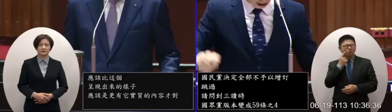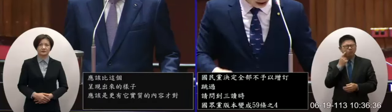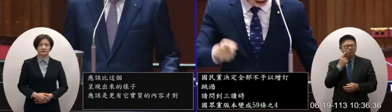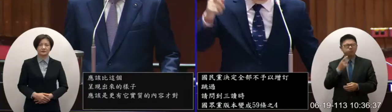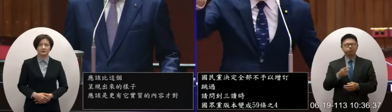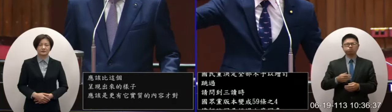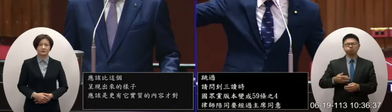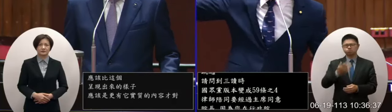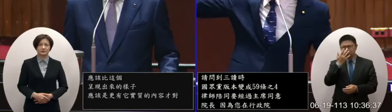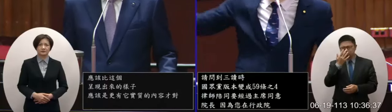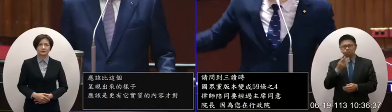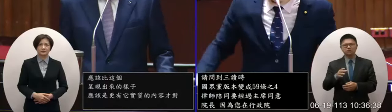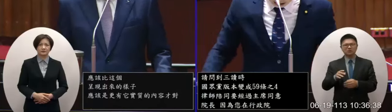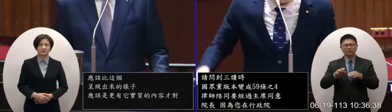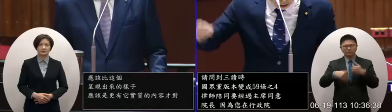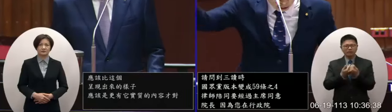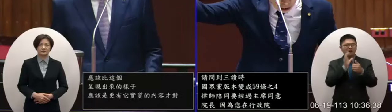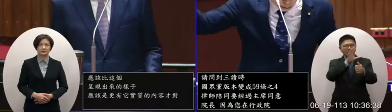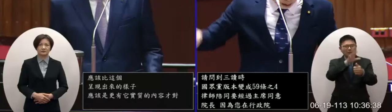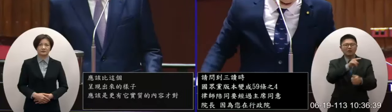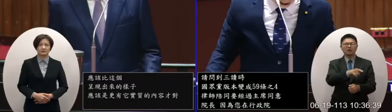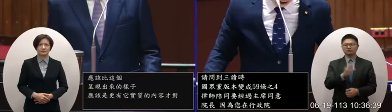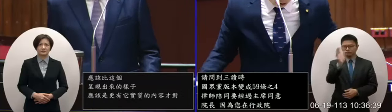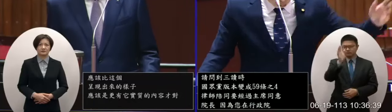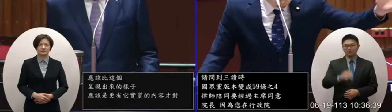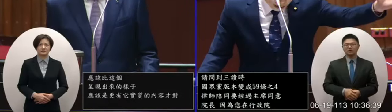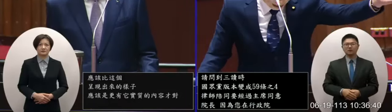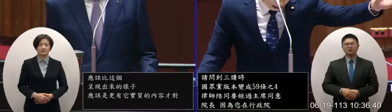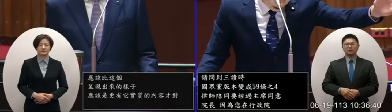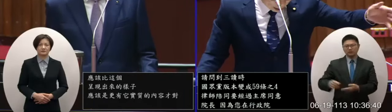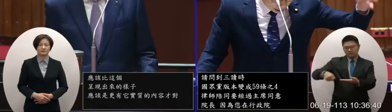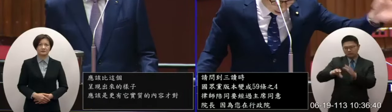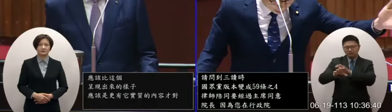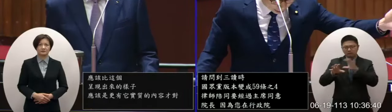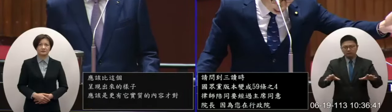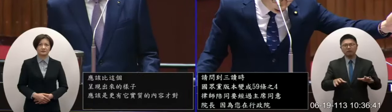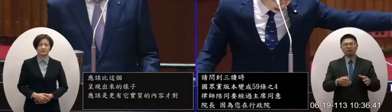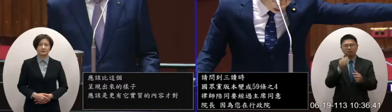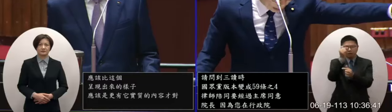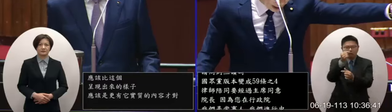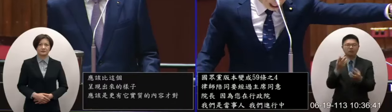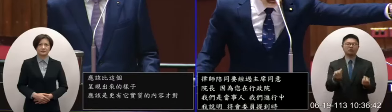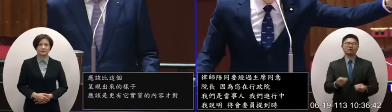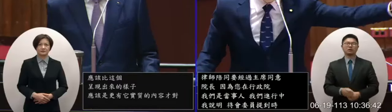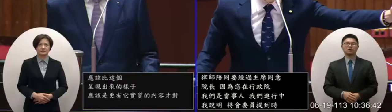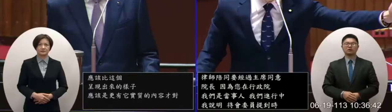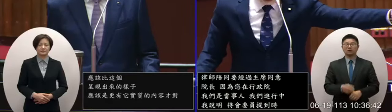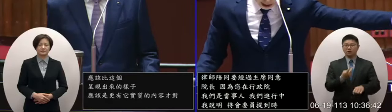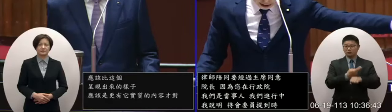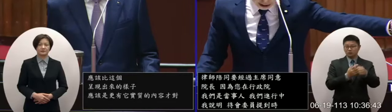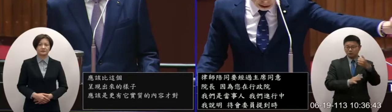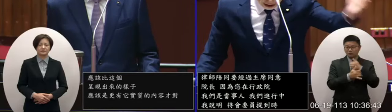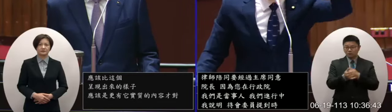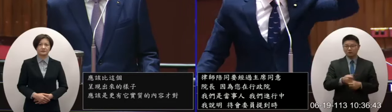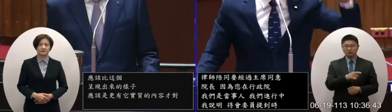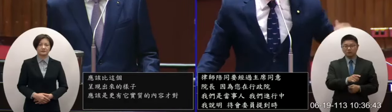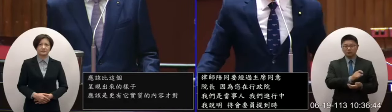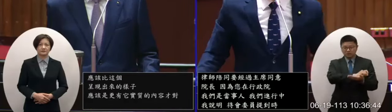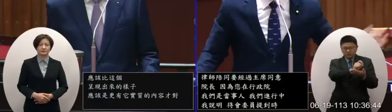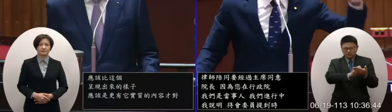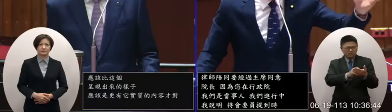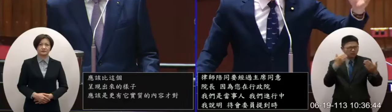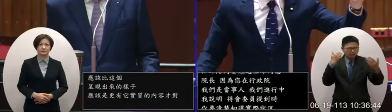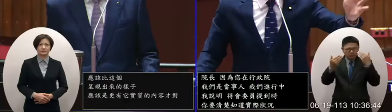人造谣。来，我们继续看，抄都抄不完整，罗志祥版本也是一样，他这边写啊，保命的义务写得清清楚